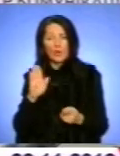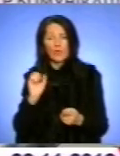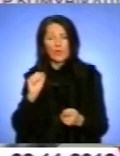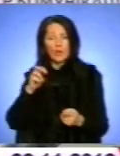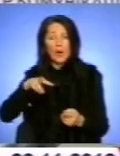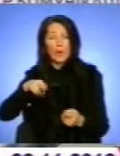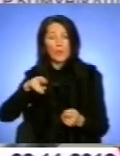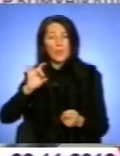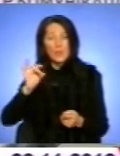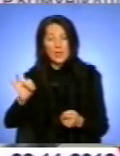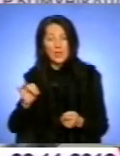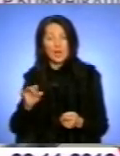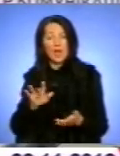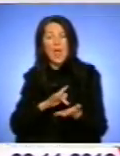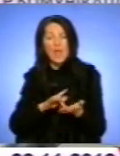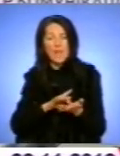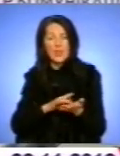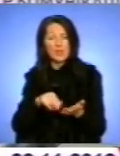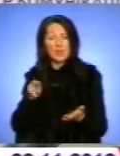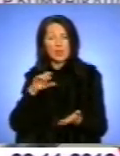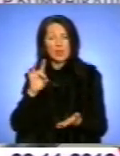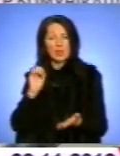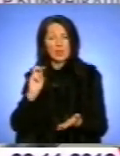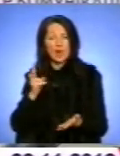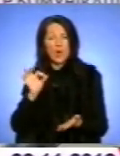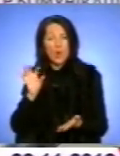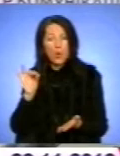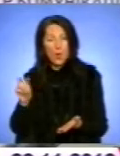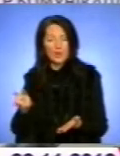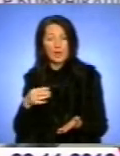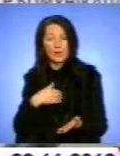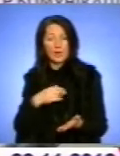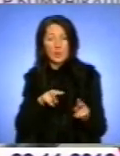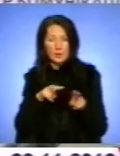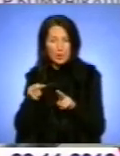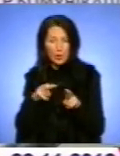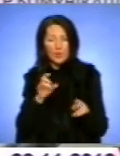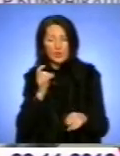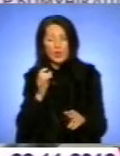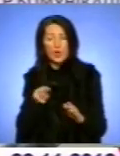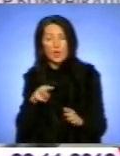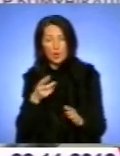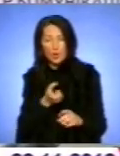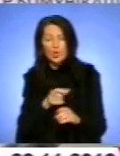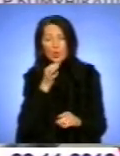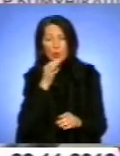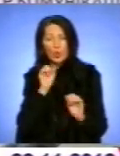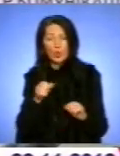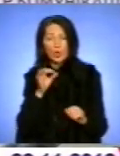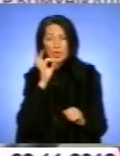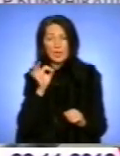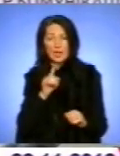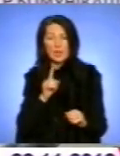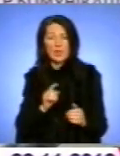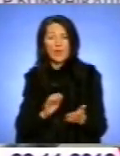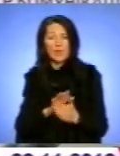відьмачок, але вампіри так, якісь там дракони. Я відслідковую дитячу літературу, я дуже люблю. І я можу речі сказати за